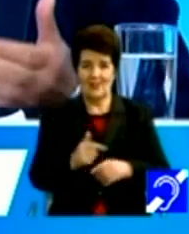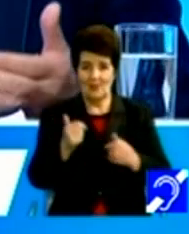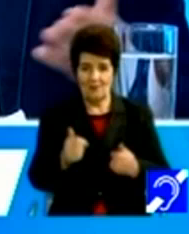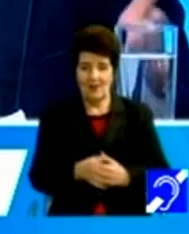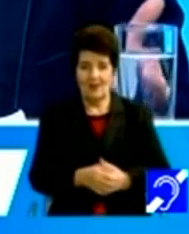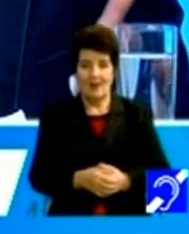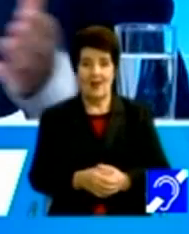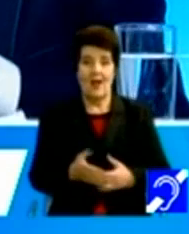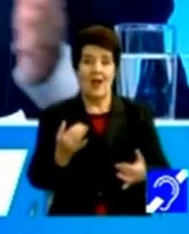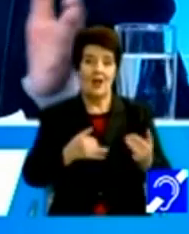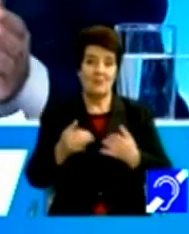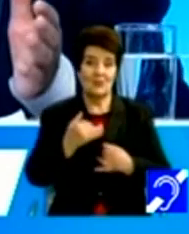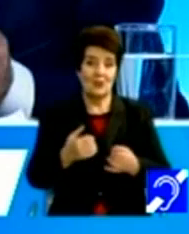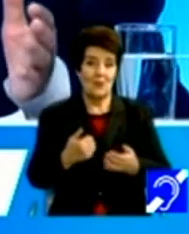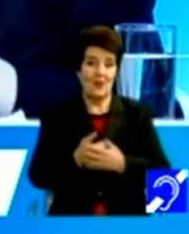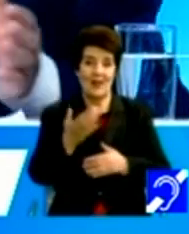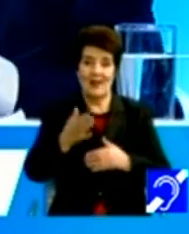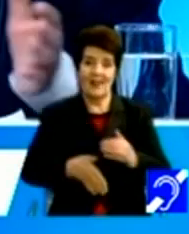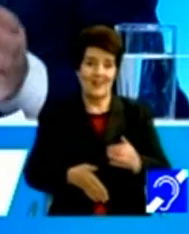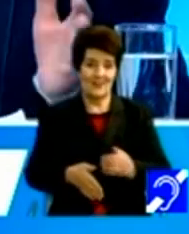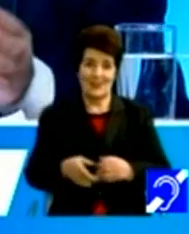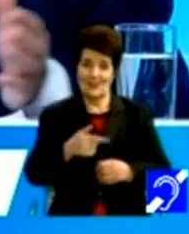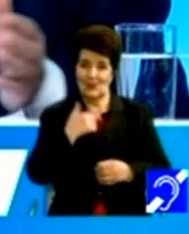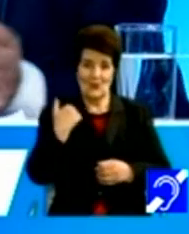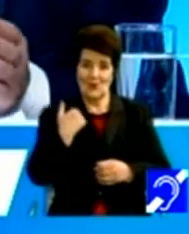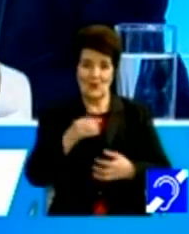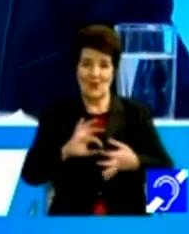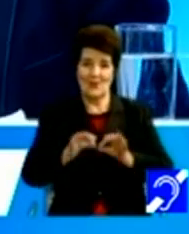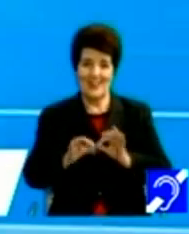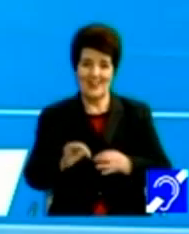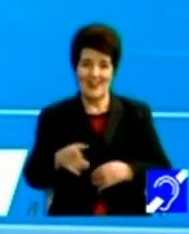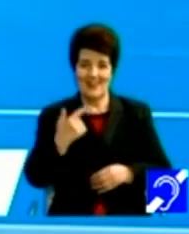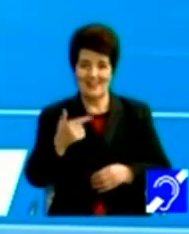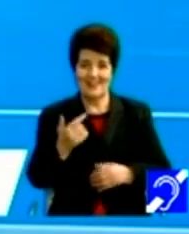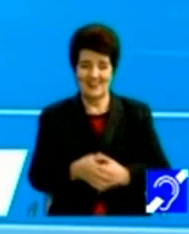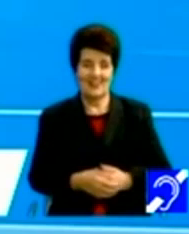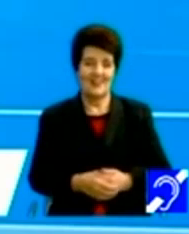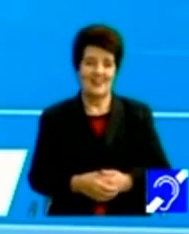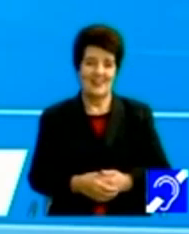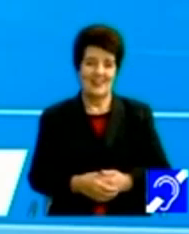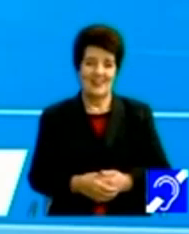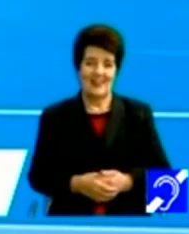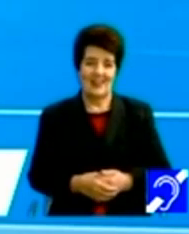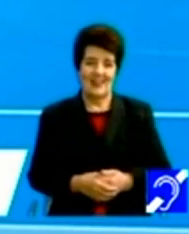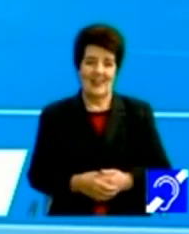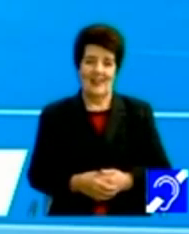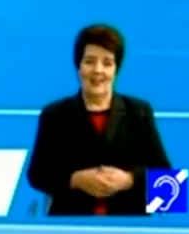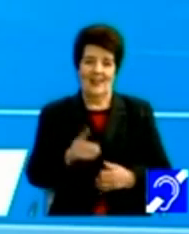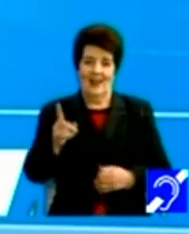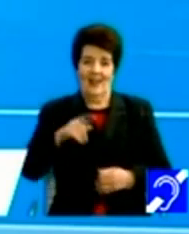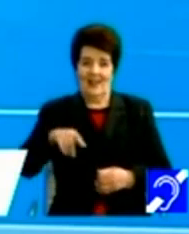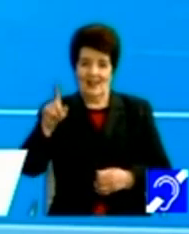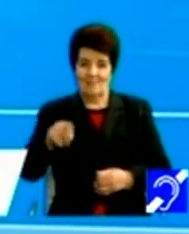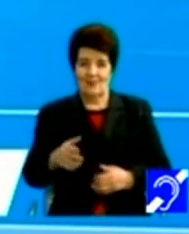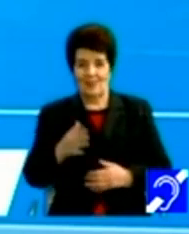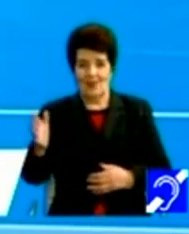Și am discutat, dar până la sfârșit nu vreau să scot detalii din discuțiile noastre. Eu am lăsat mai mult timp, am depășit cu mult timp alocat aceste întrebări, am